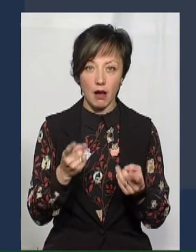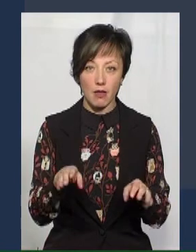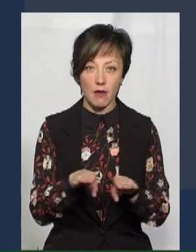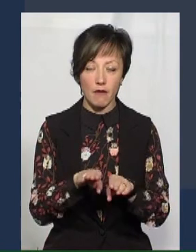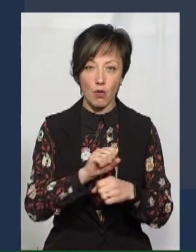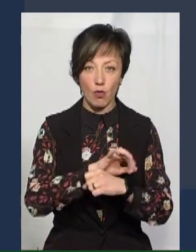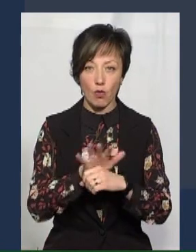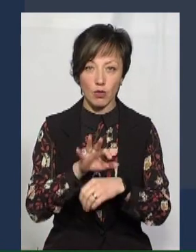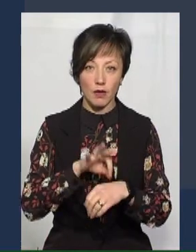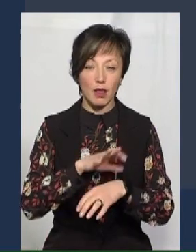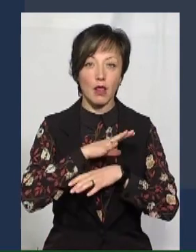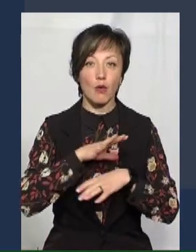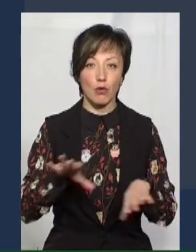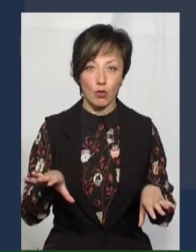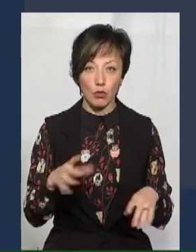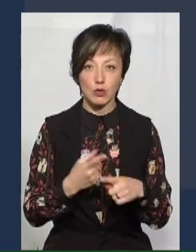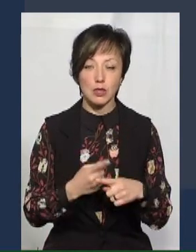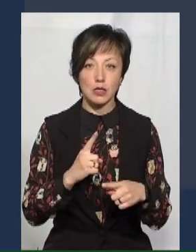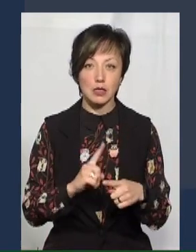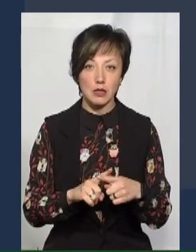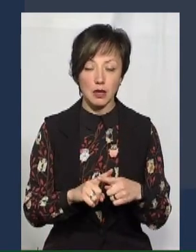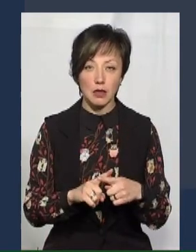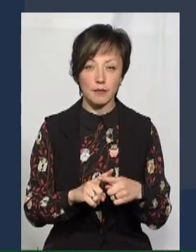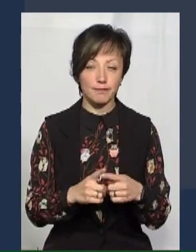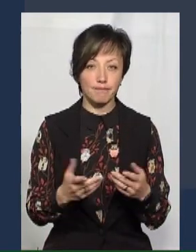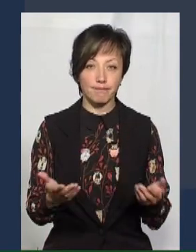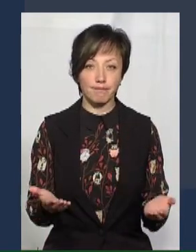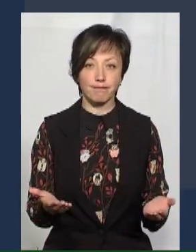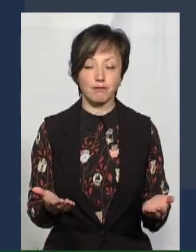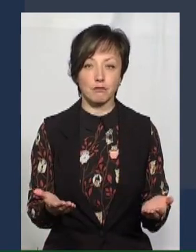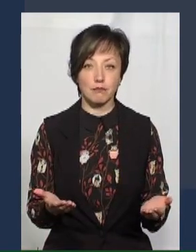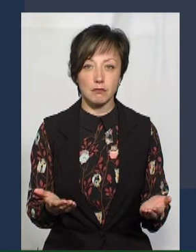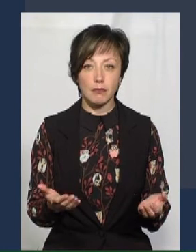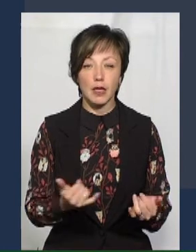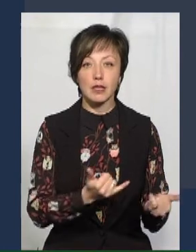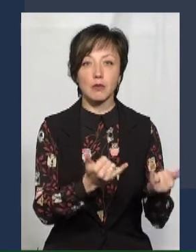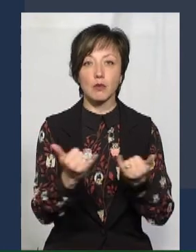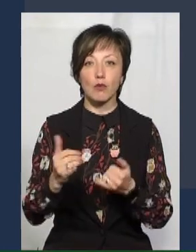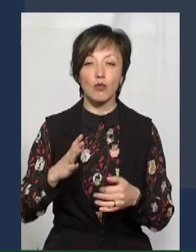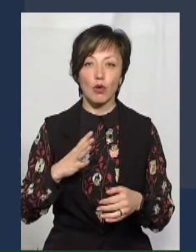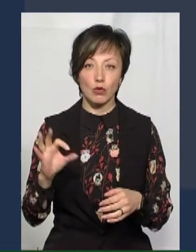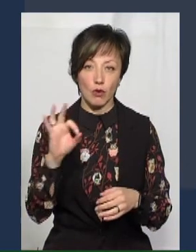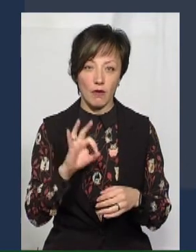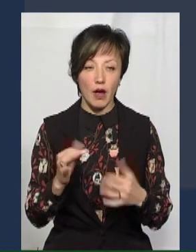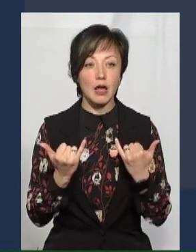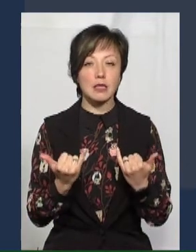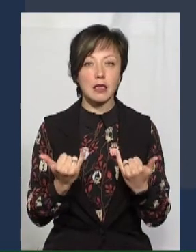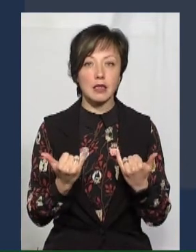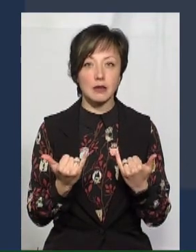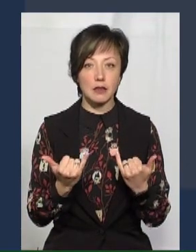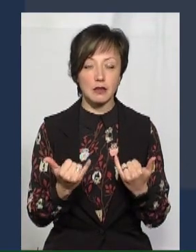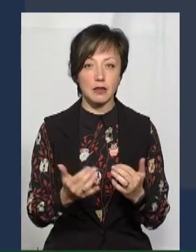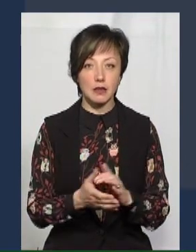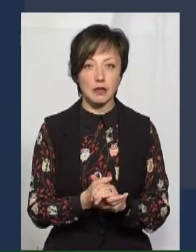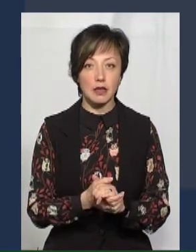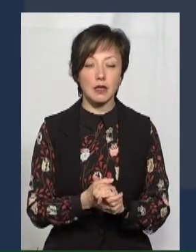коронавіруса. Їх не було. Це, будемо так говорити, що забезпечення було нульове. А зараз? Якщо взяти